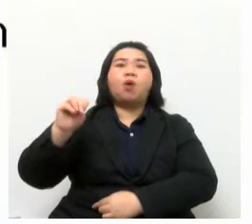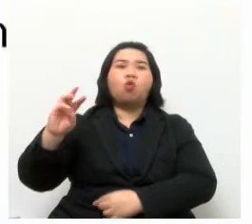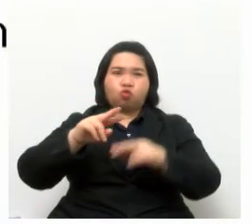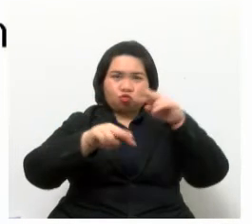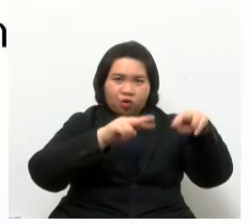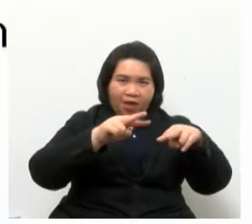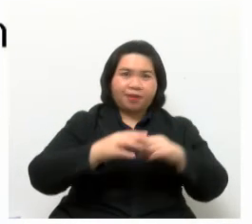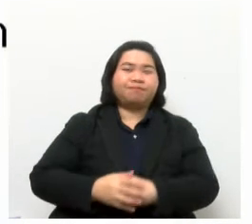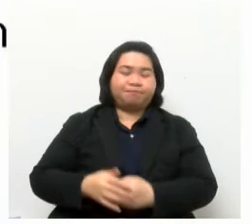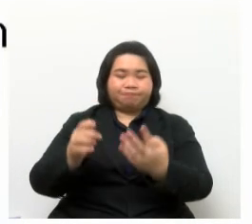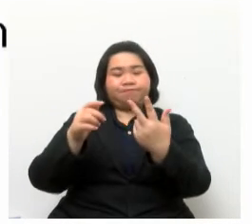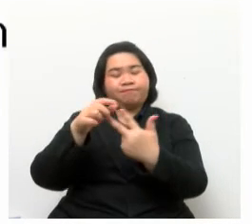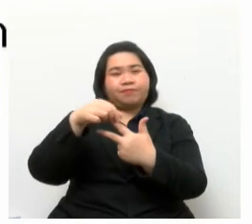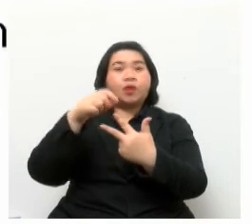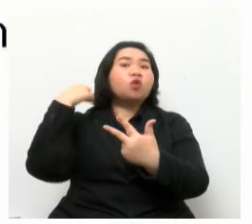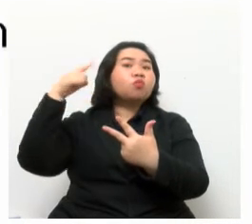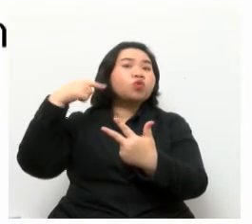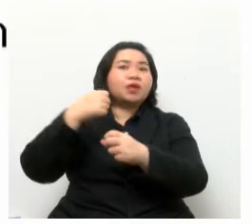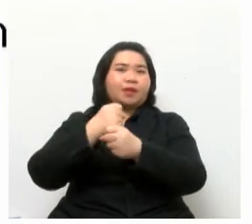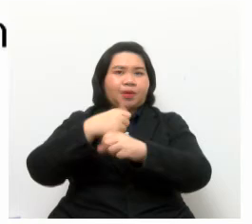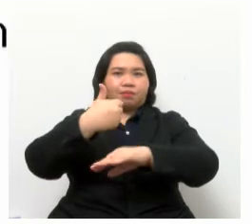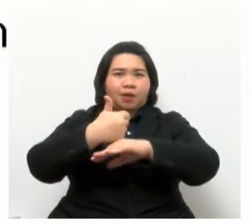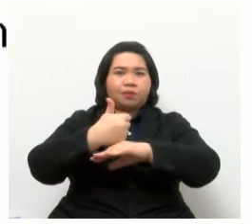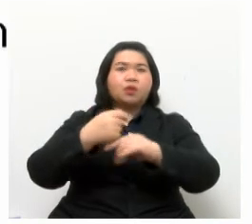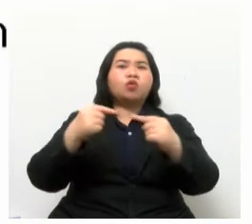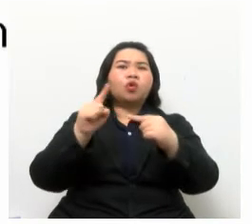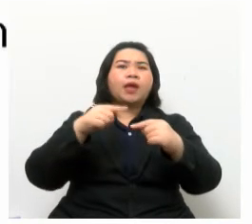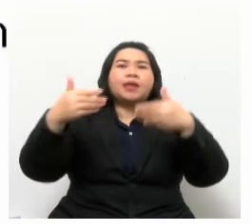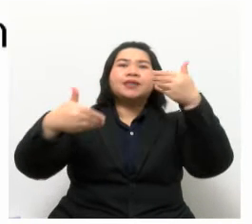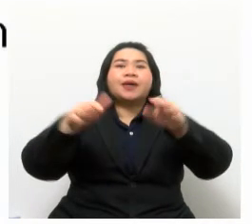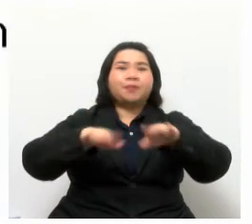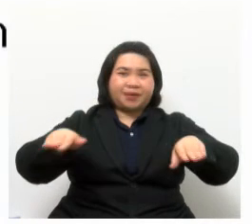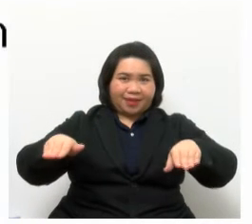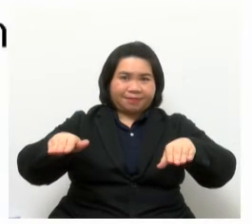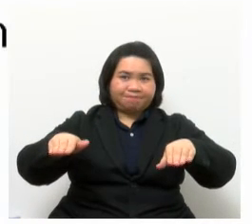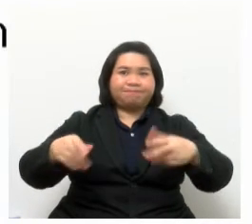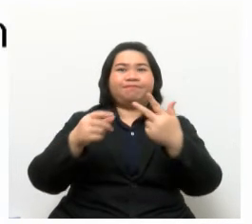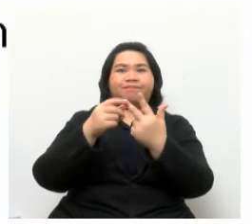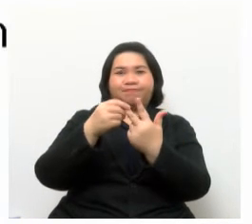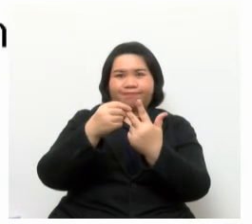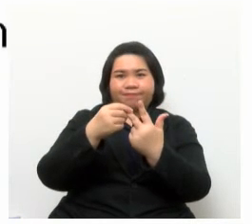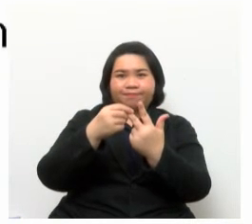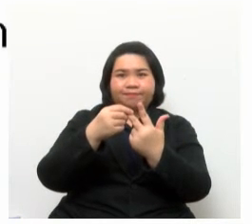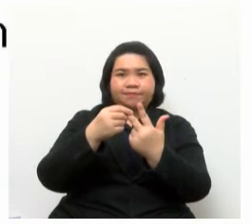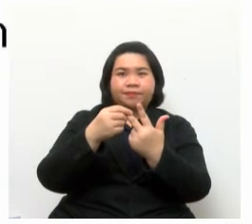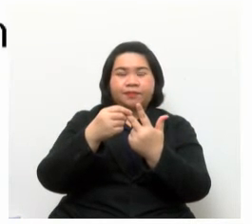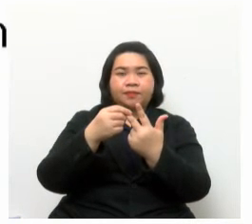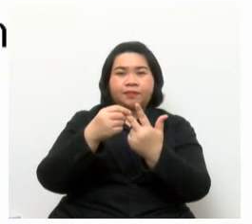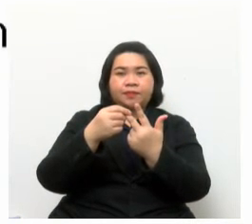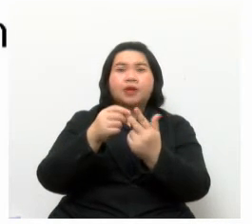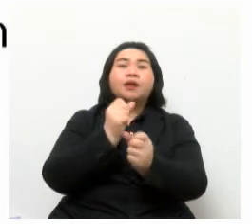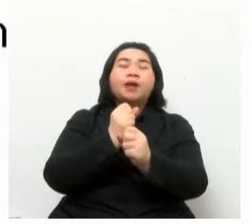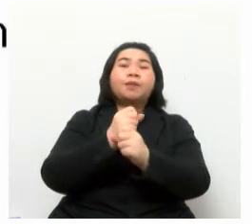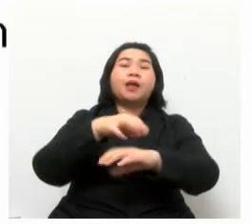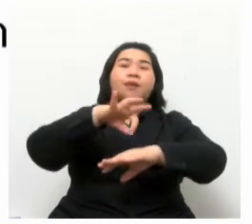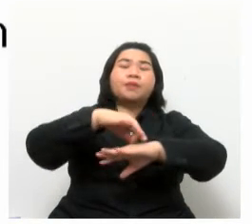าพรชาดีรักปฏิบัติหน้าที่ผู้อำนวยการสำนักพัฒนากิจกรรมนักเรียนนะคะนายสรายุทธิศรีชัยปฏิบัติหน้า